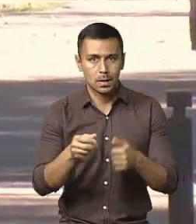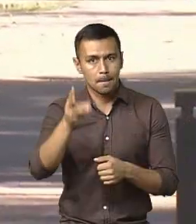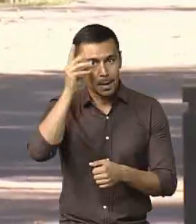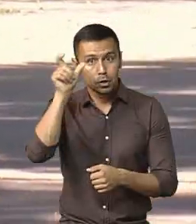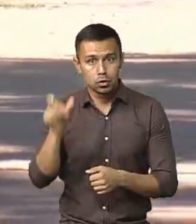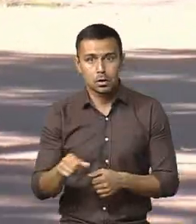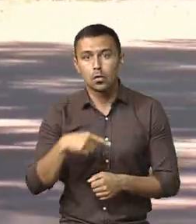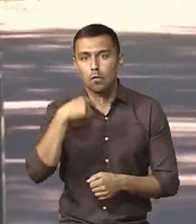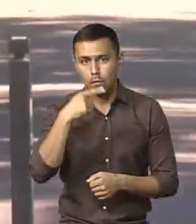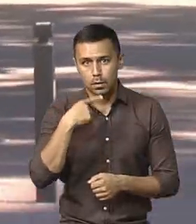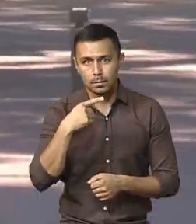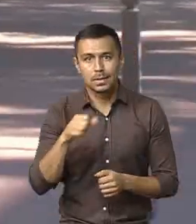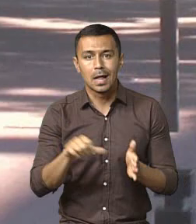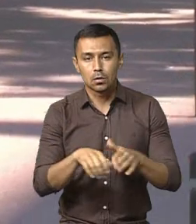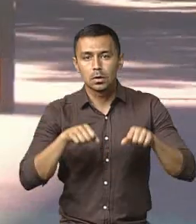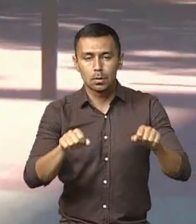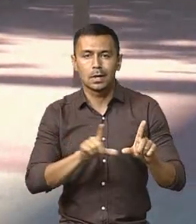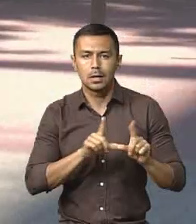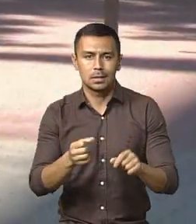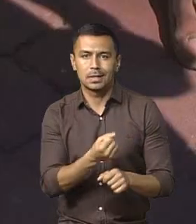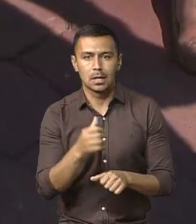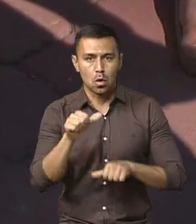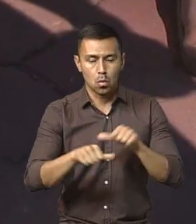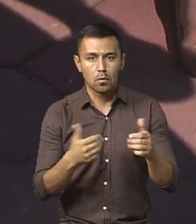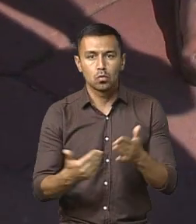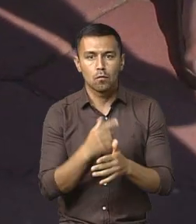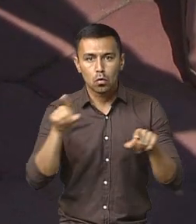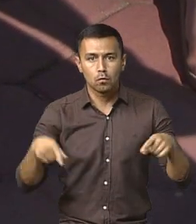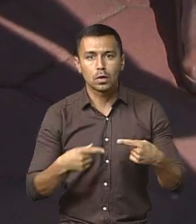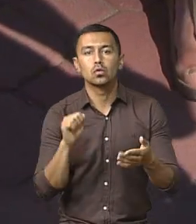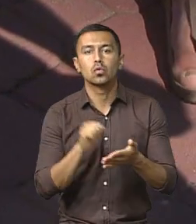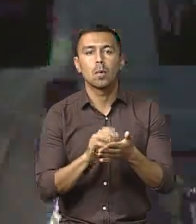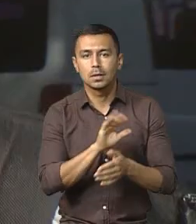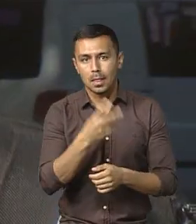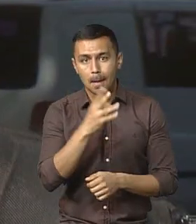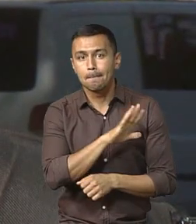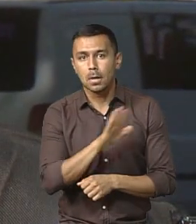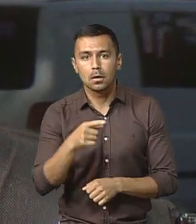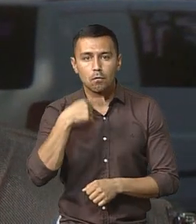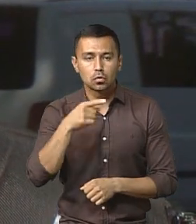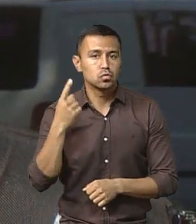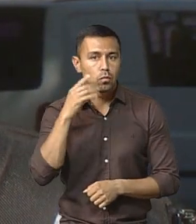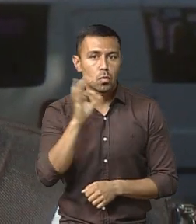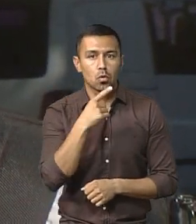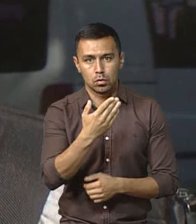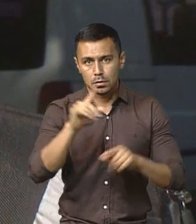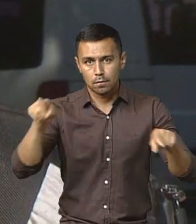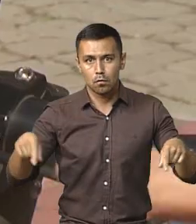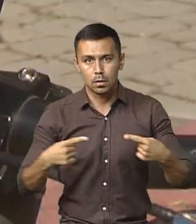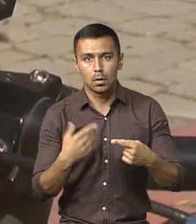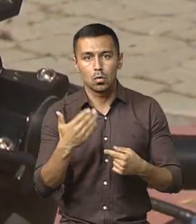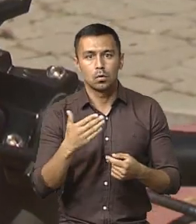Хмельничанин Олександр Галабурда на електросамокаті їздить кілька років. Новоутворений документ ще не бачив та каже, чув про його створення.